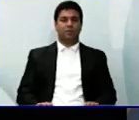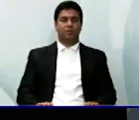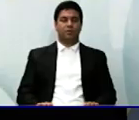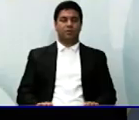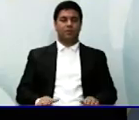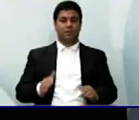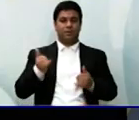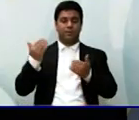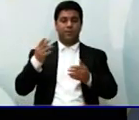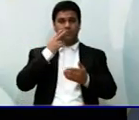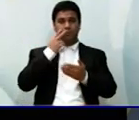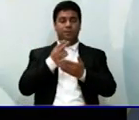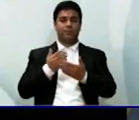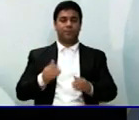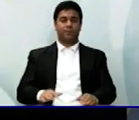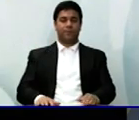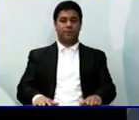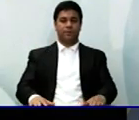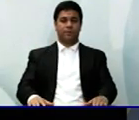Пожалуйста, ребята.